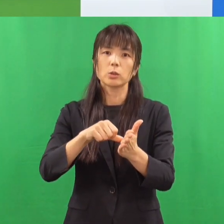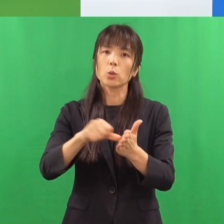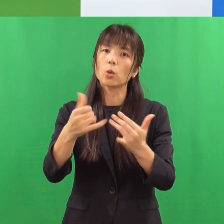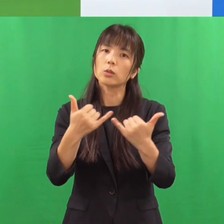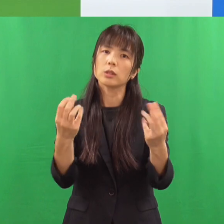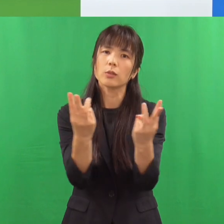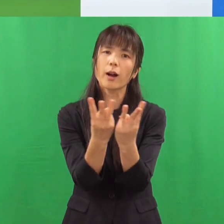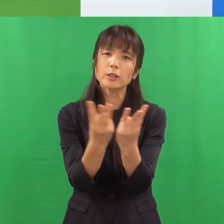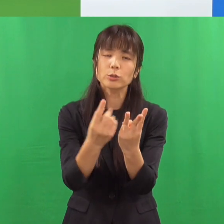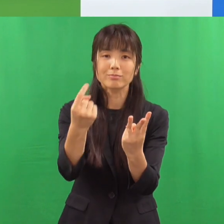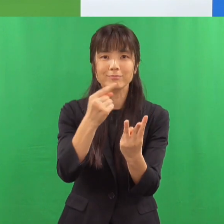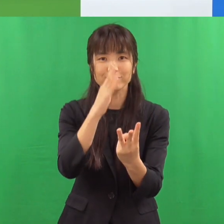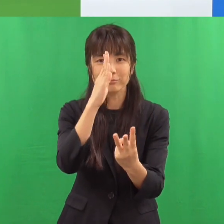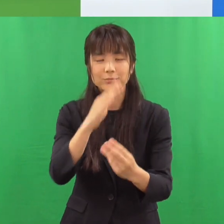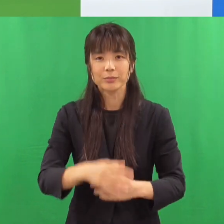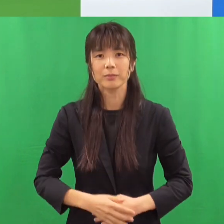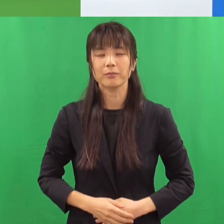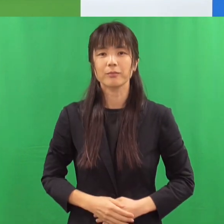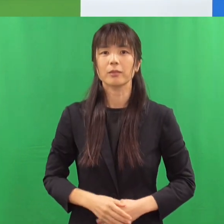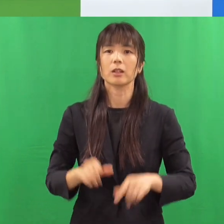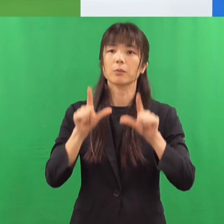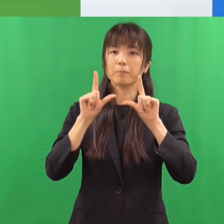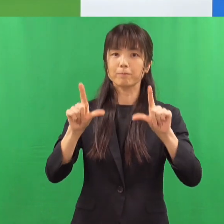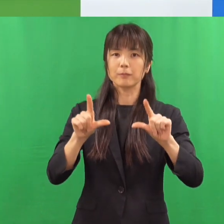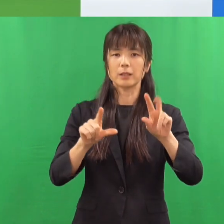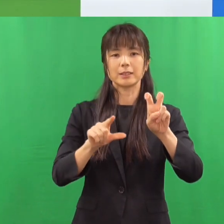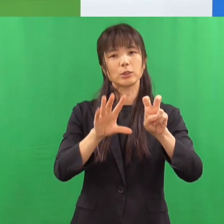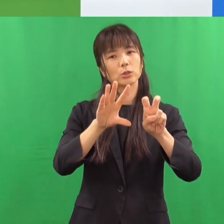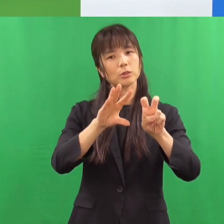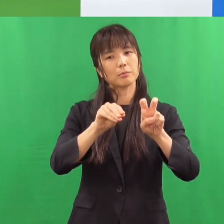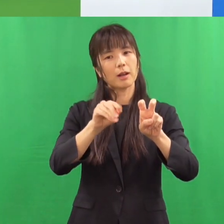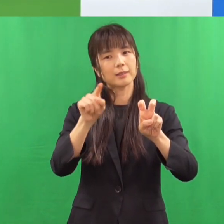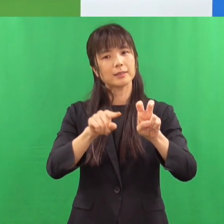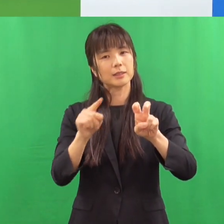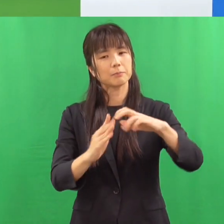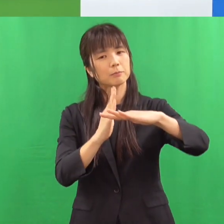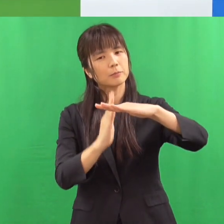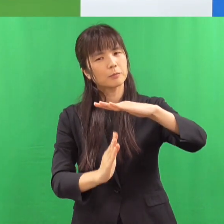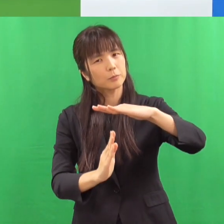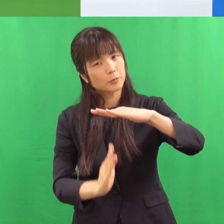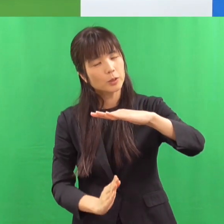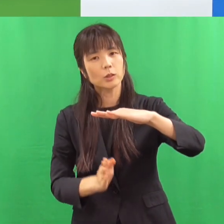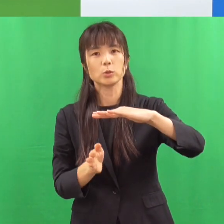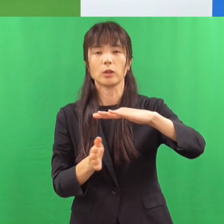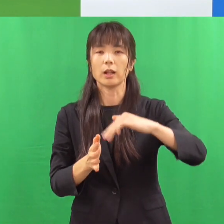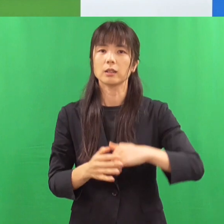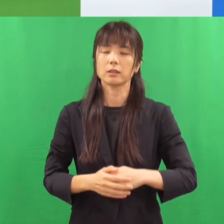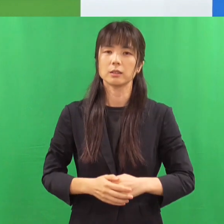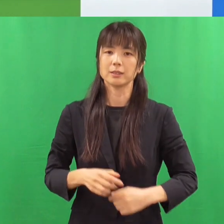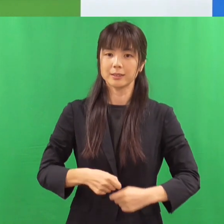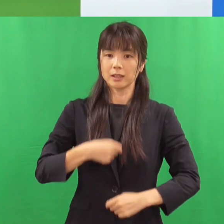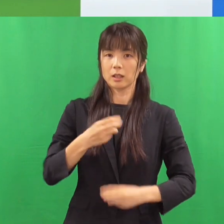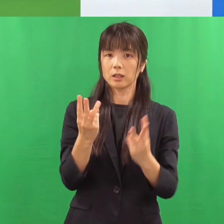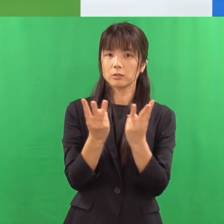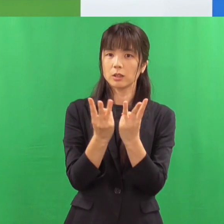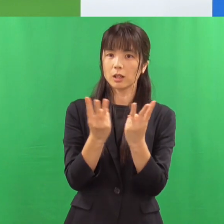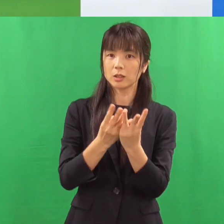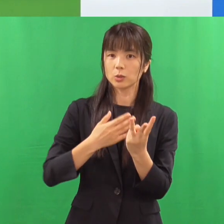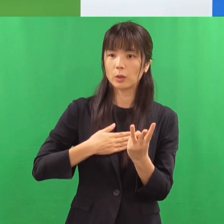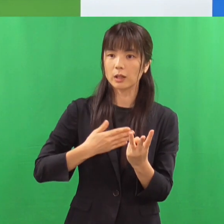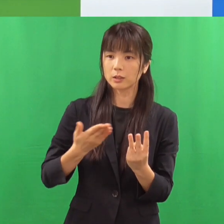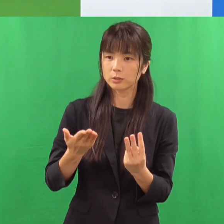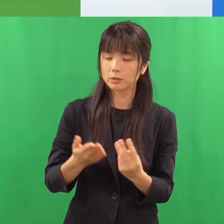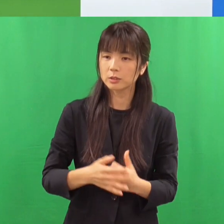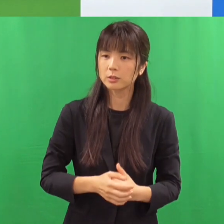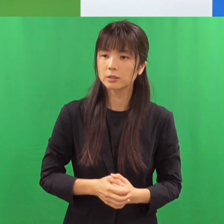か。 20万人弱、何か正確に分かりますか。ポケットサインの正確な人